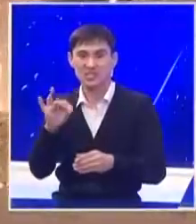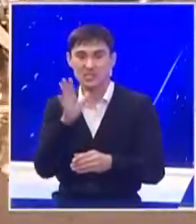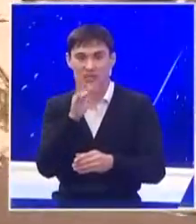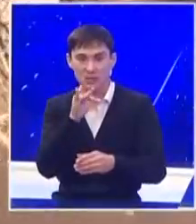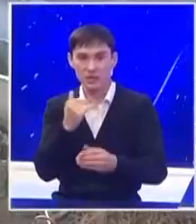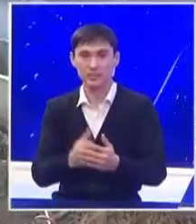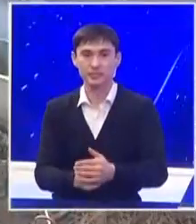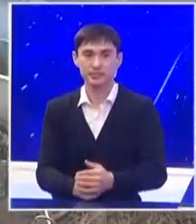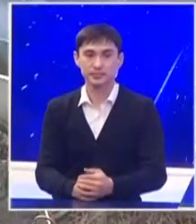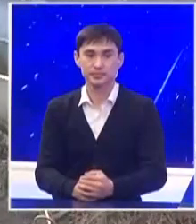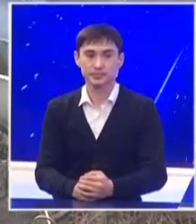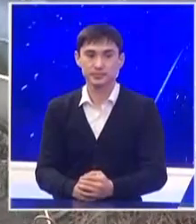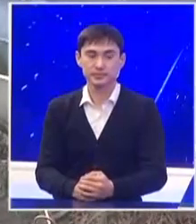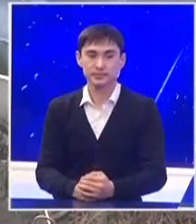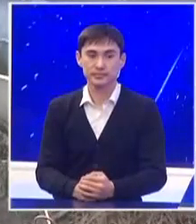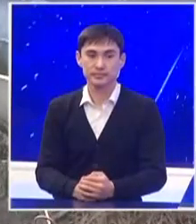времена.